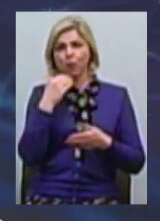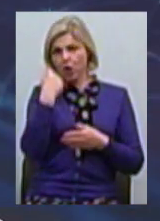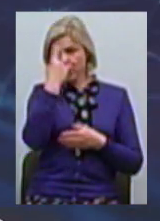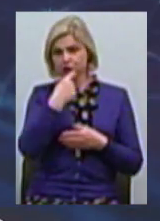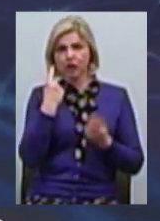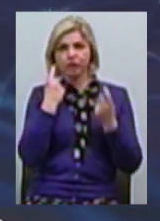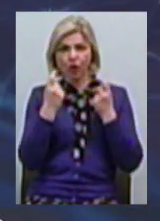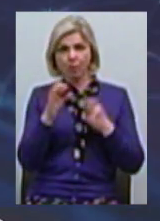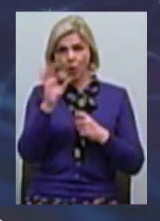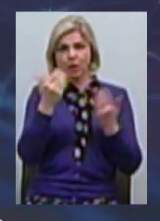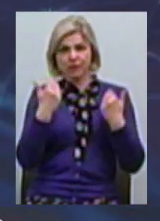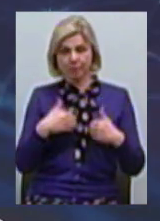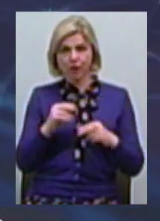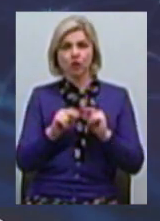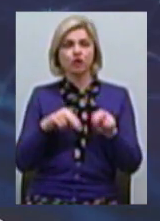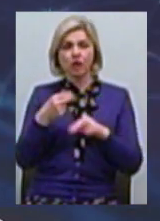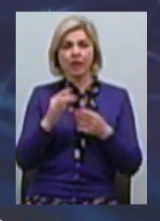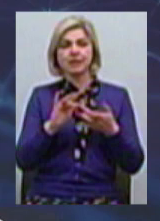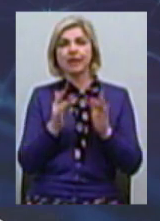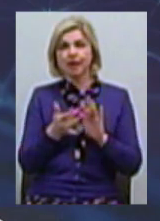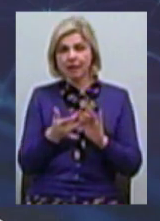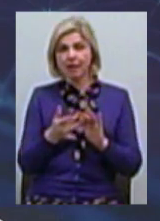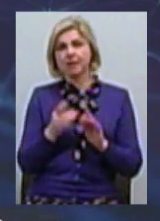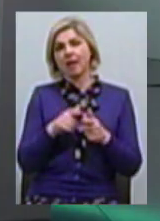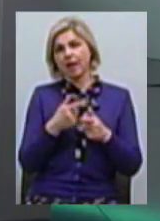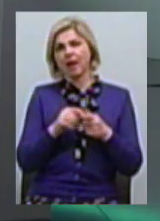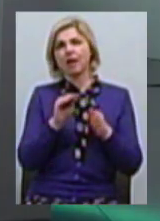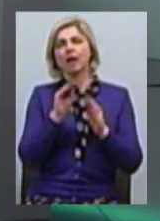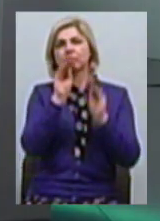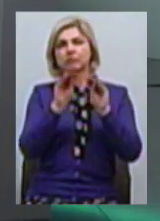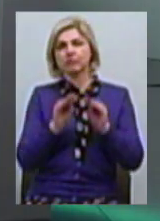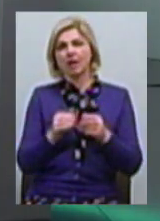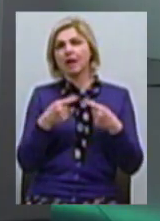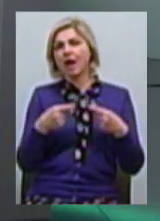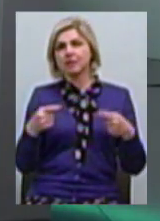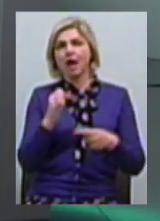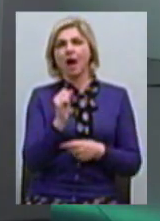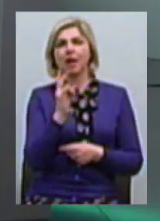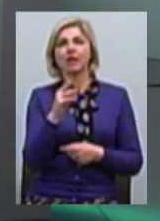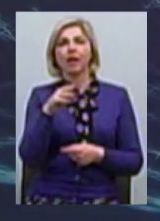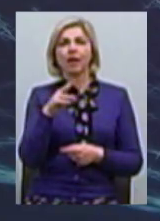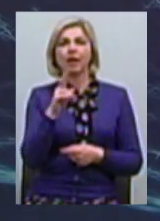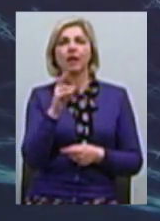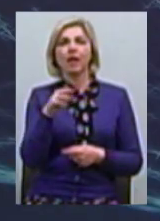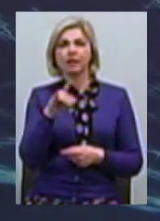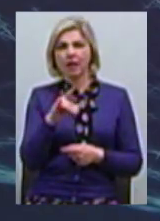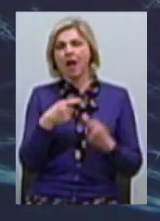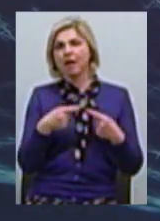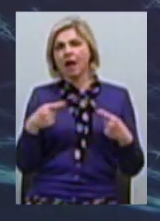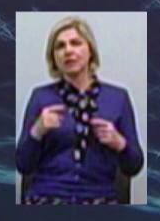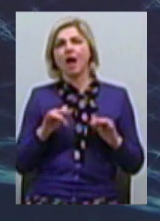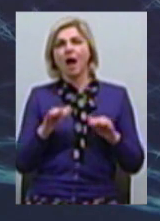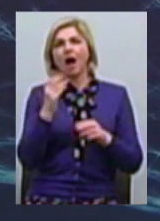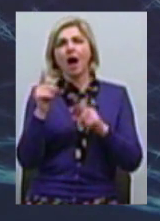себе через соцсети или заполняя различные анкеты на какие-то промо-акции, не знаю,